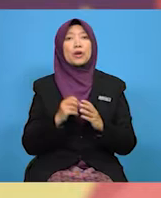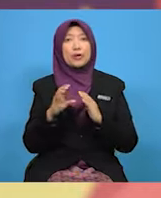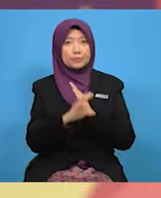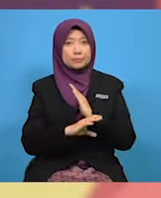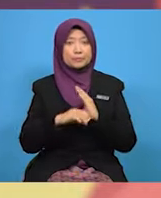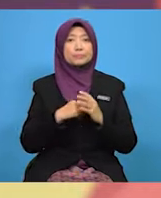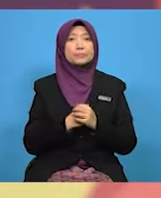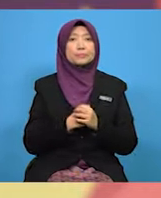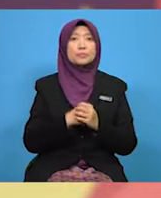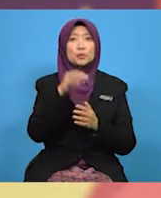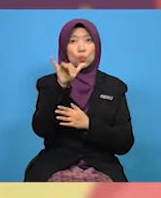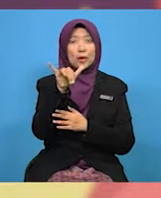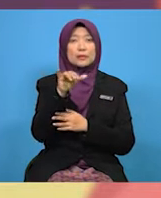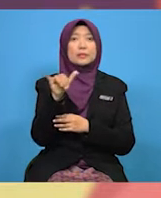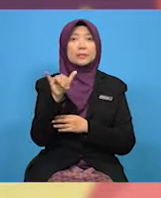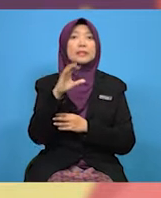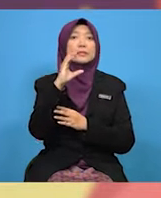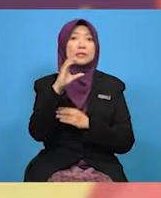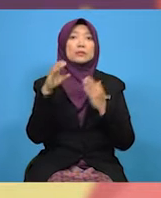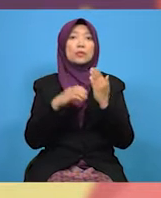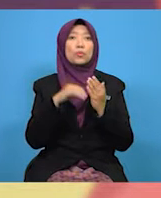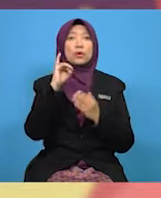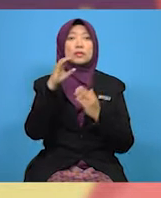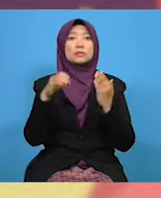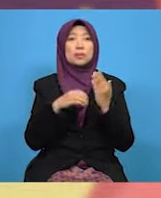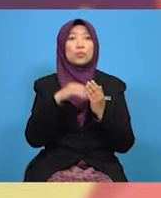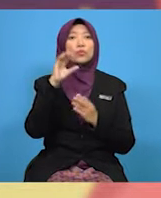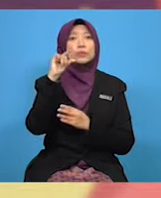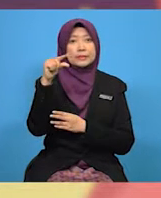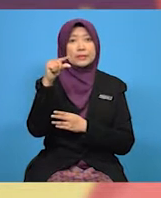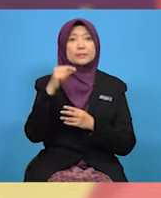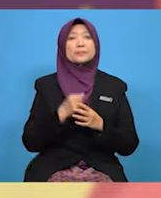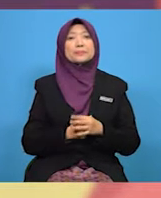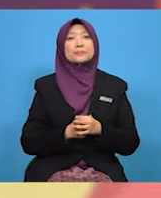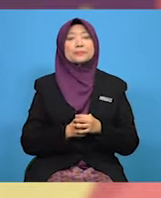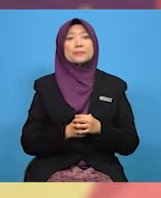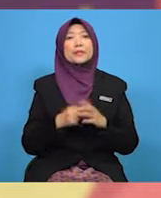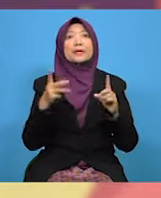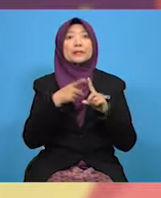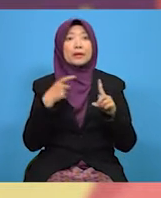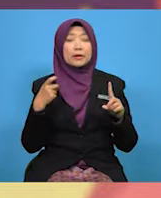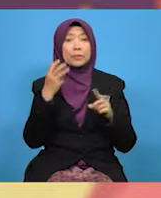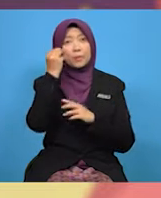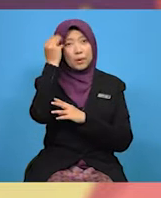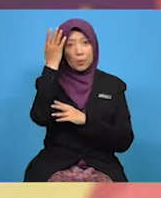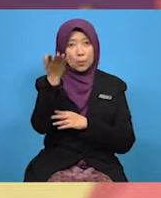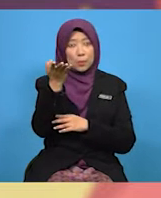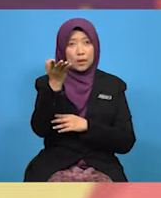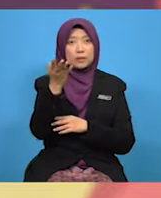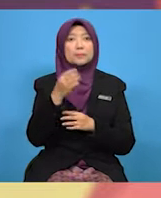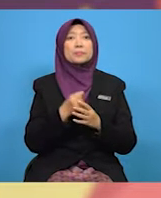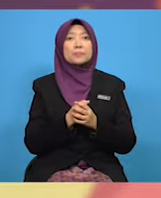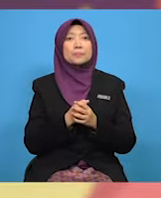yaitu White = C Cangkoak campur Jeep dari pedoman lumayan kita